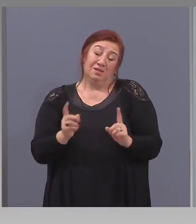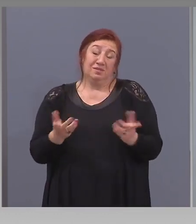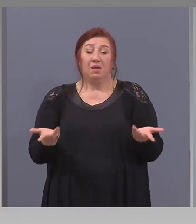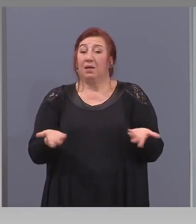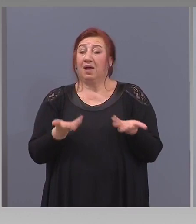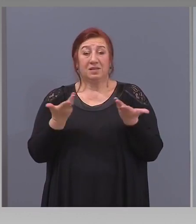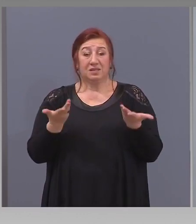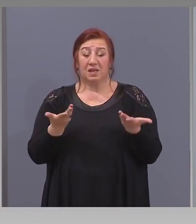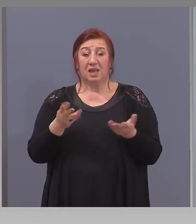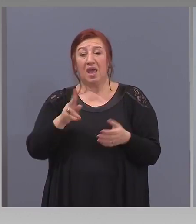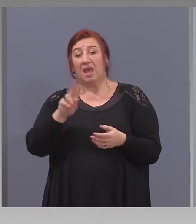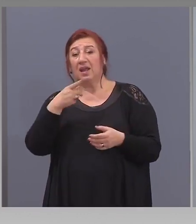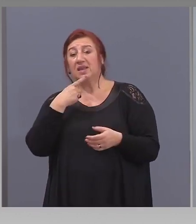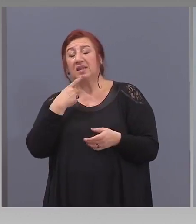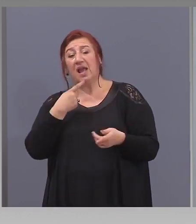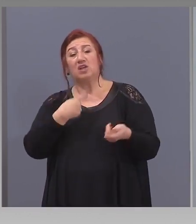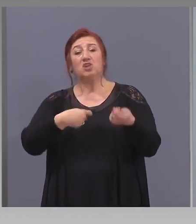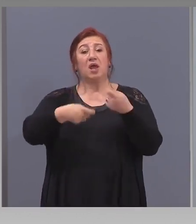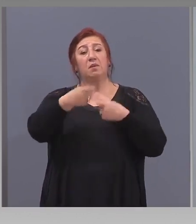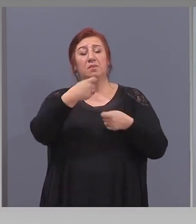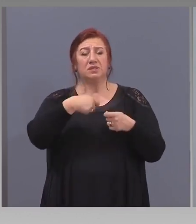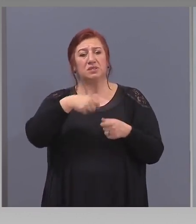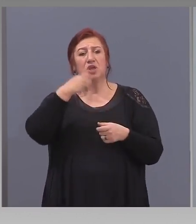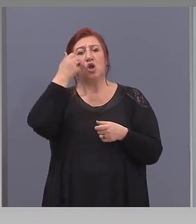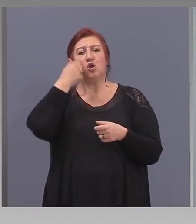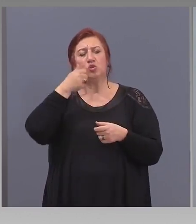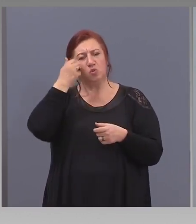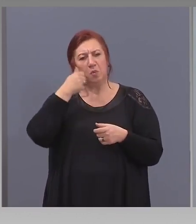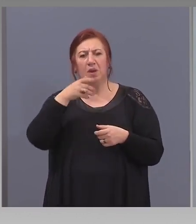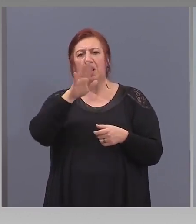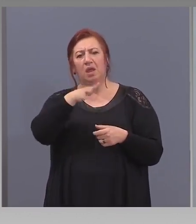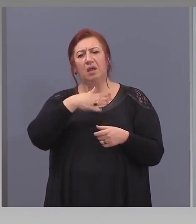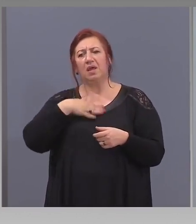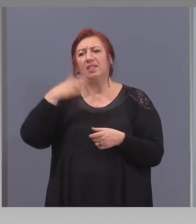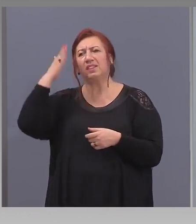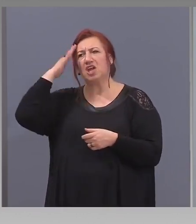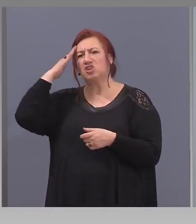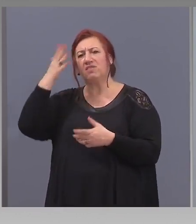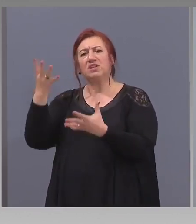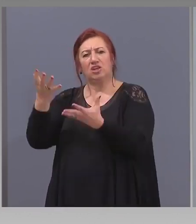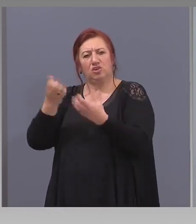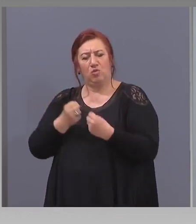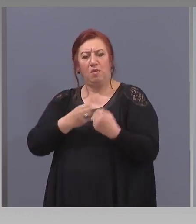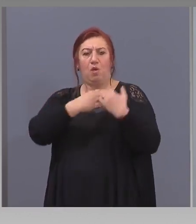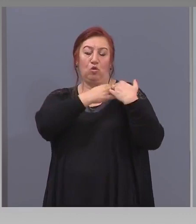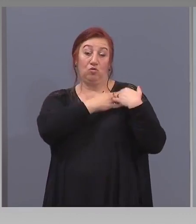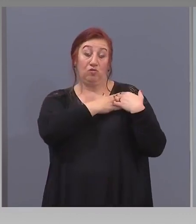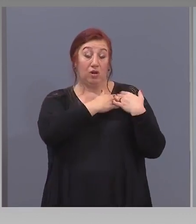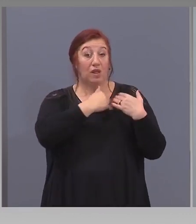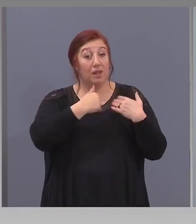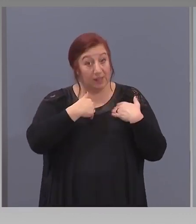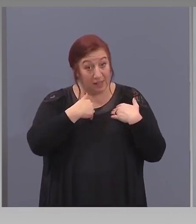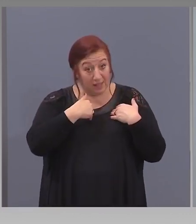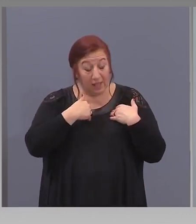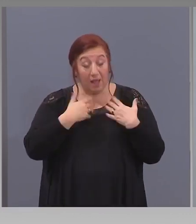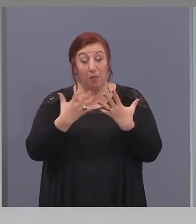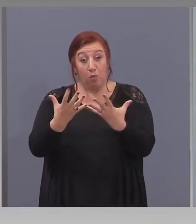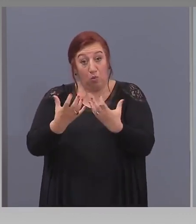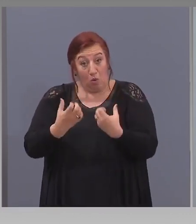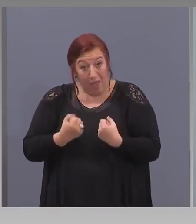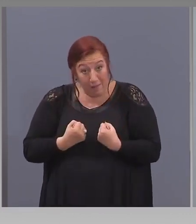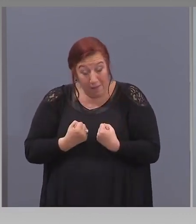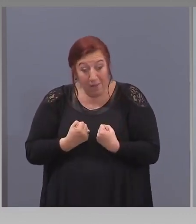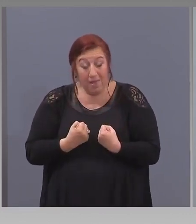Или да кажат бизнеса, добре, имаме проблеми, нека държавата го поеме. Ние сме го поели,